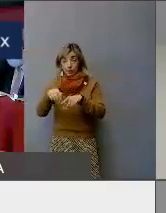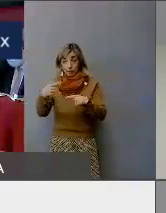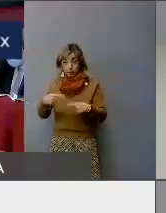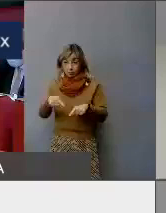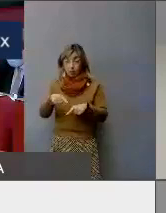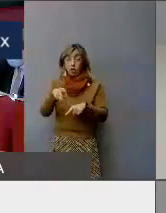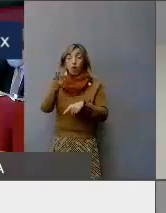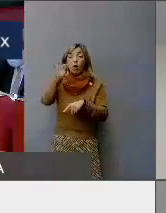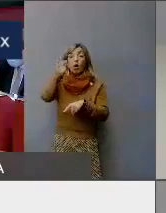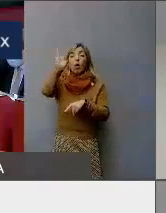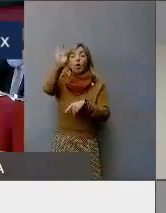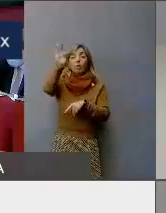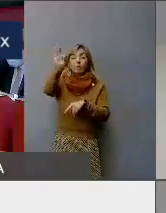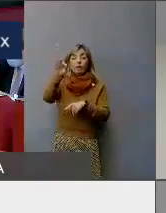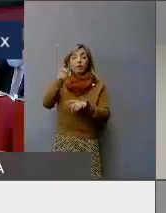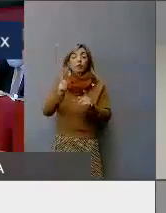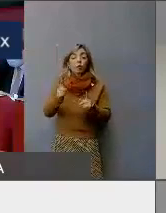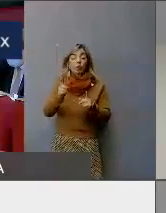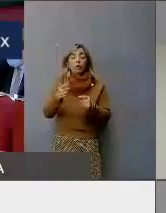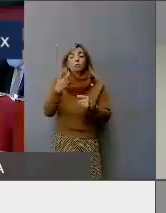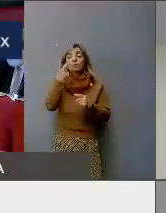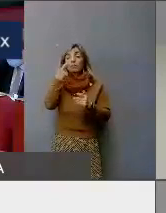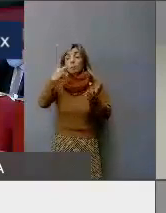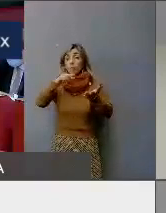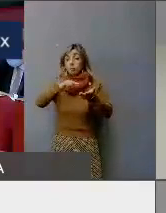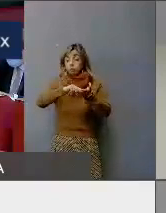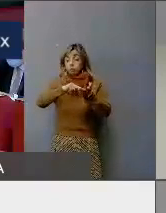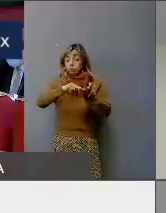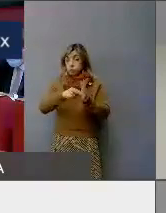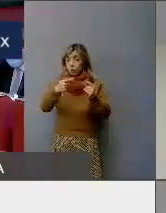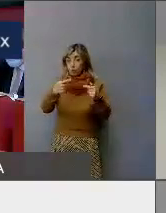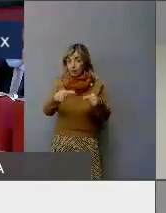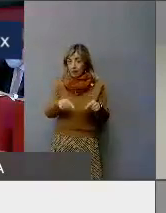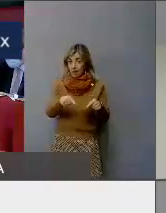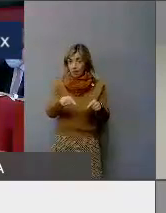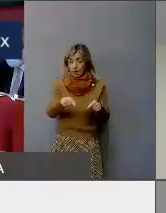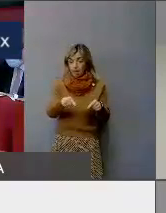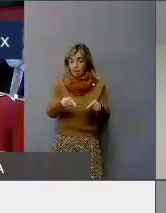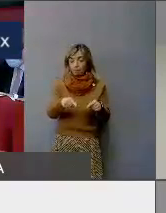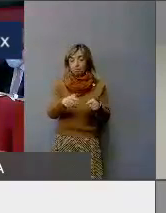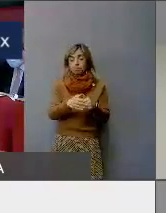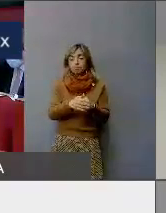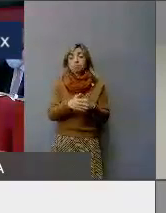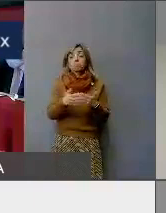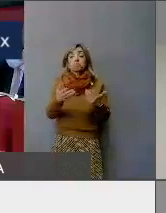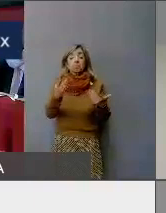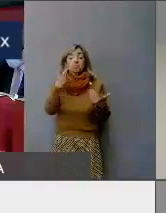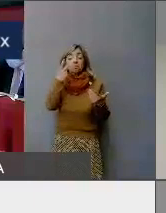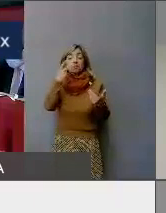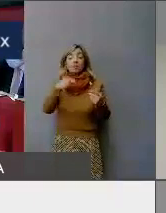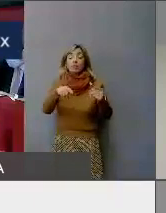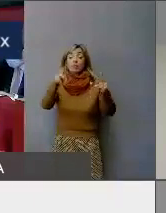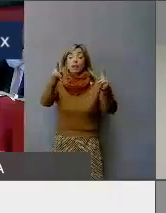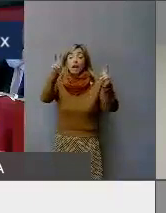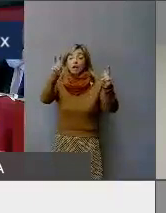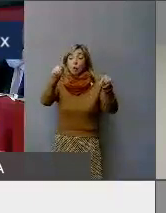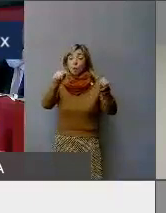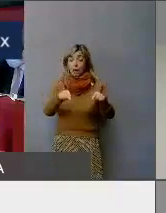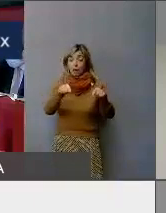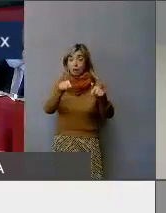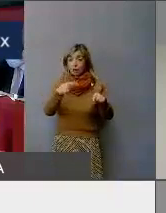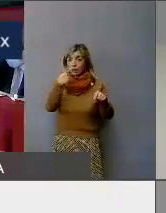le questioni in essere e soprattutto a porle nell'ottica che su temi così non è che bisogna correre